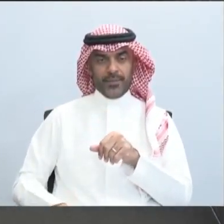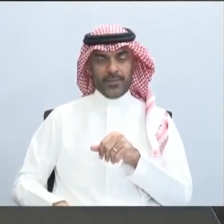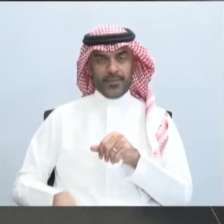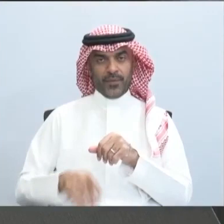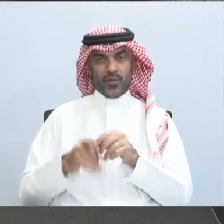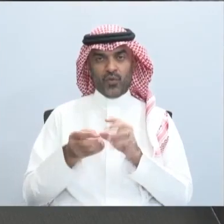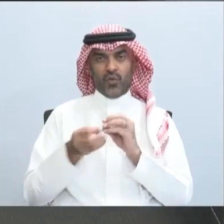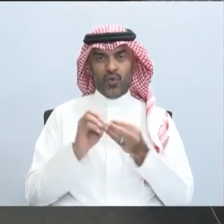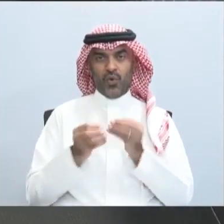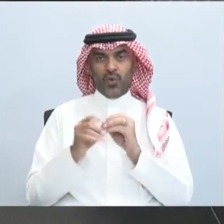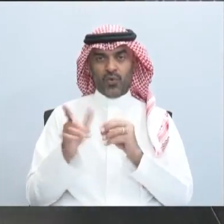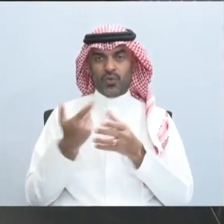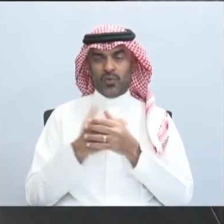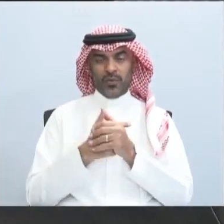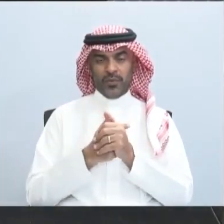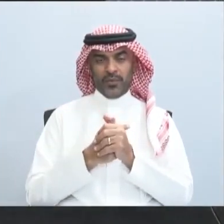ما لونه